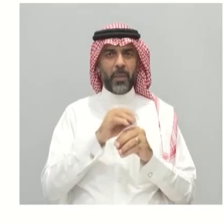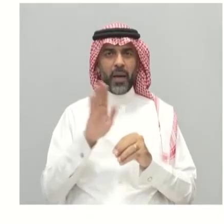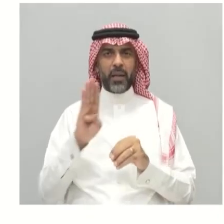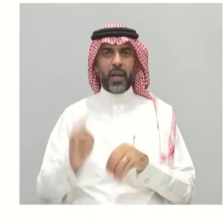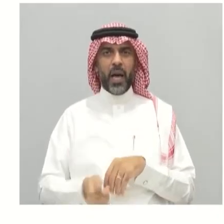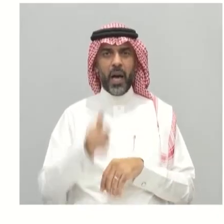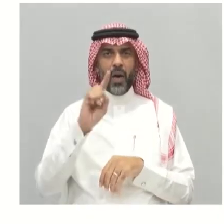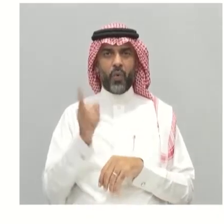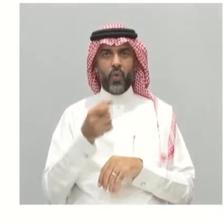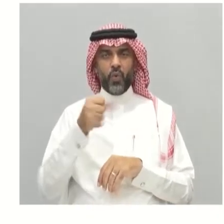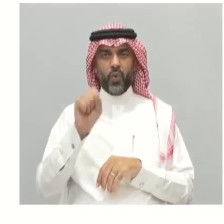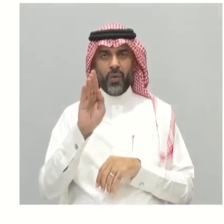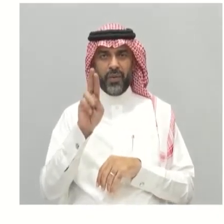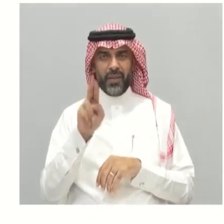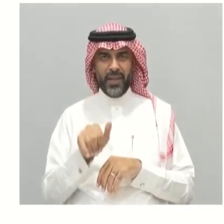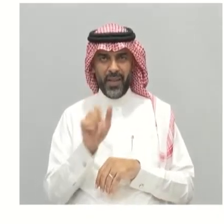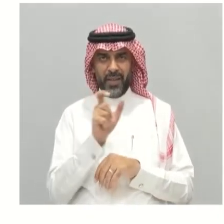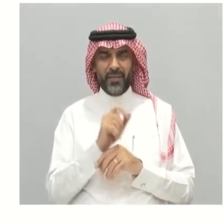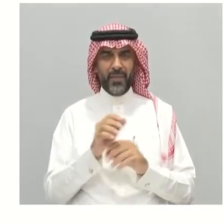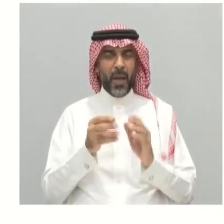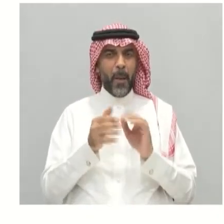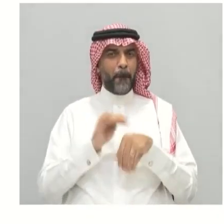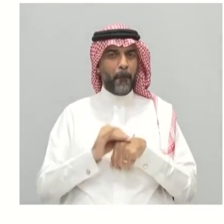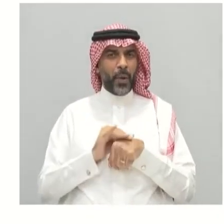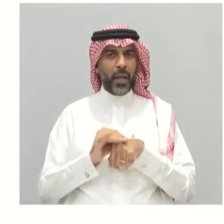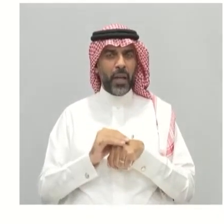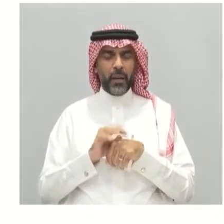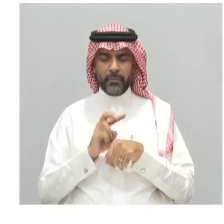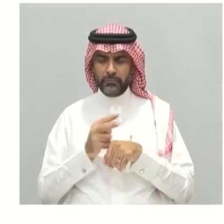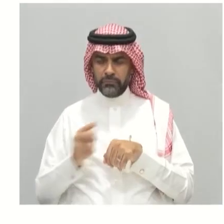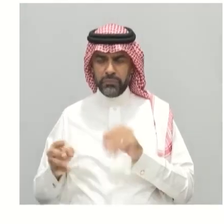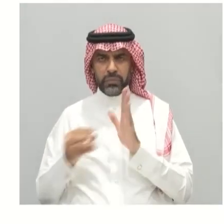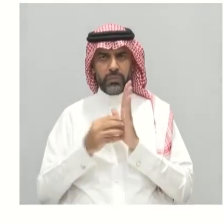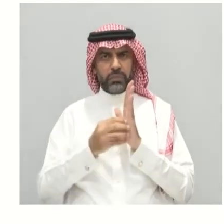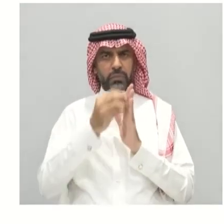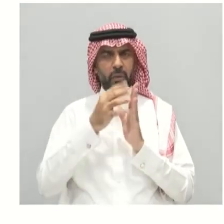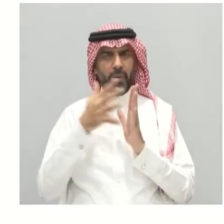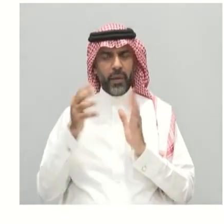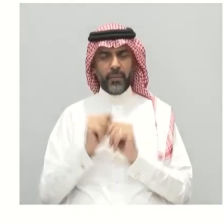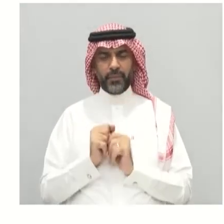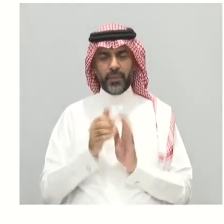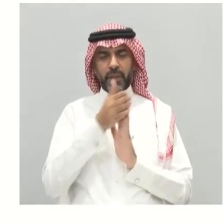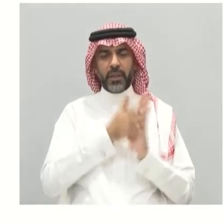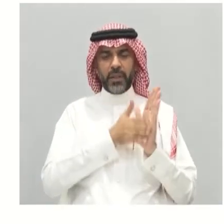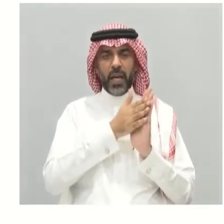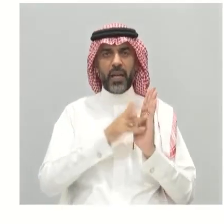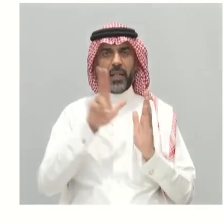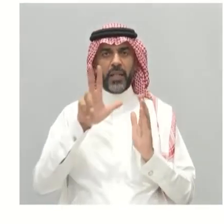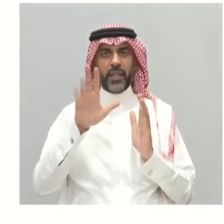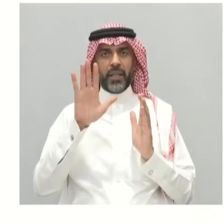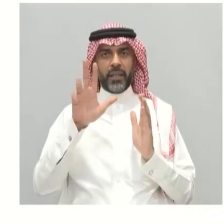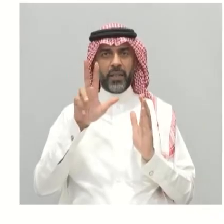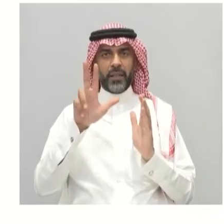تمتلك صبغه الكاروتين الطحالب البنيه عديده الخلايا جدارها الخلوي مكون ماده السيليلوز